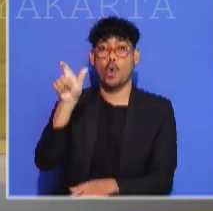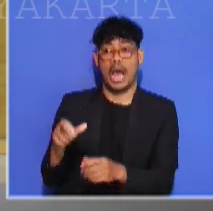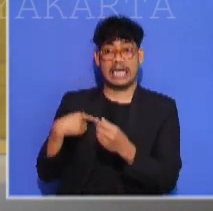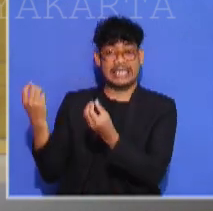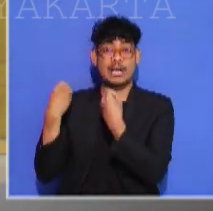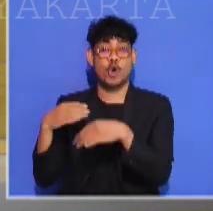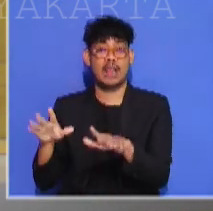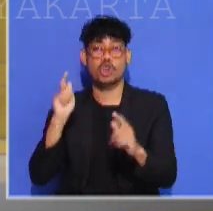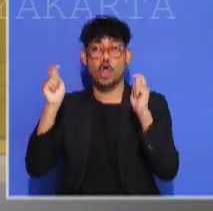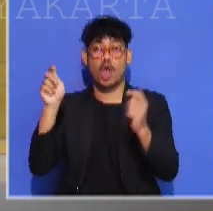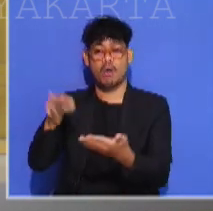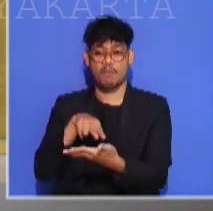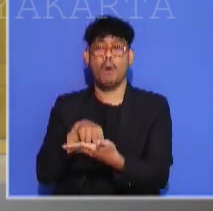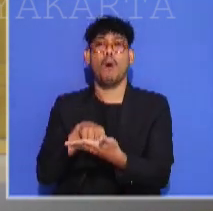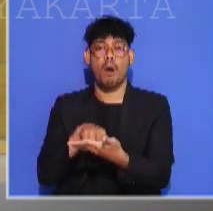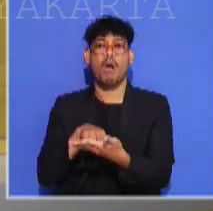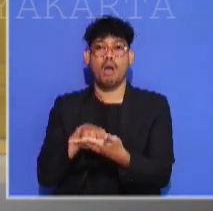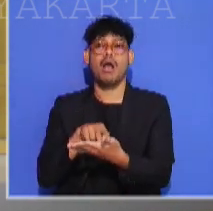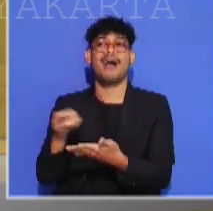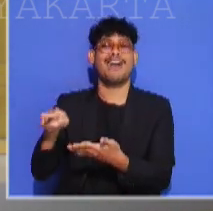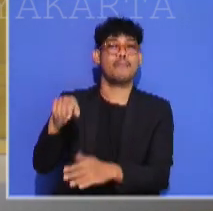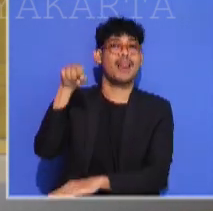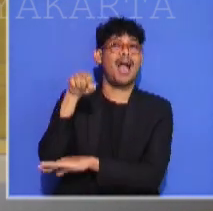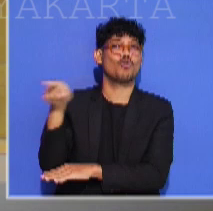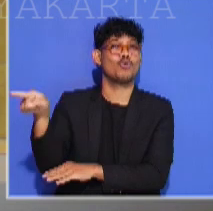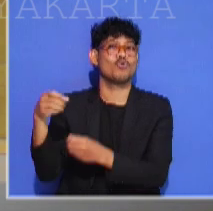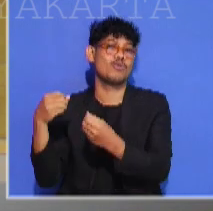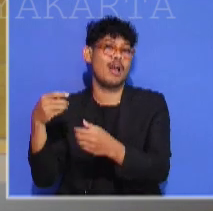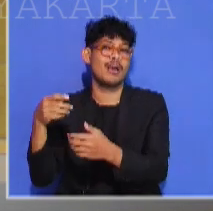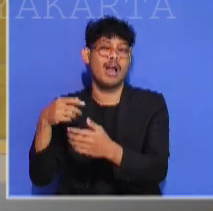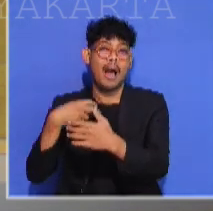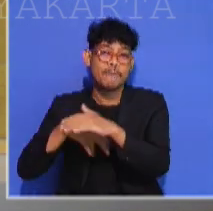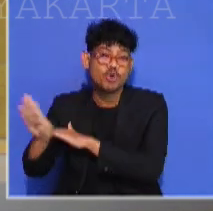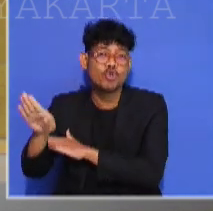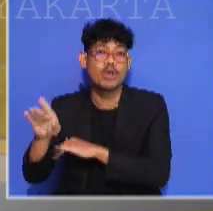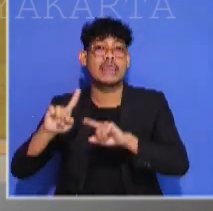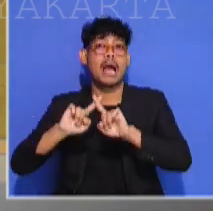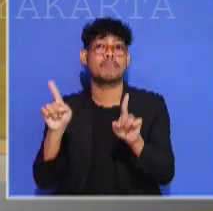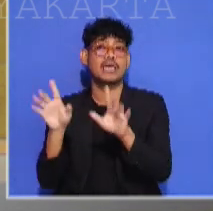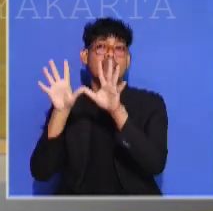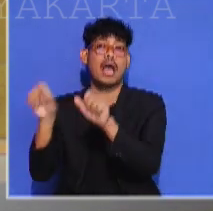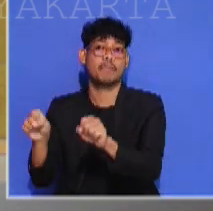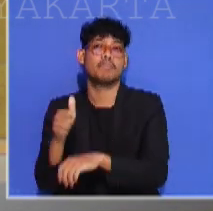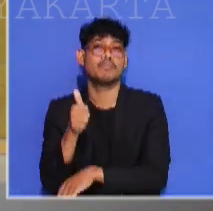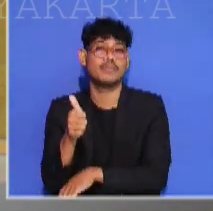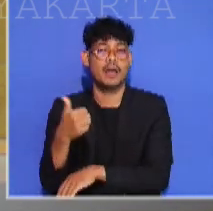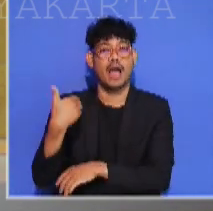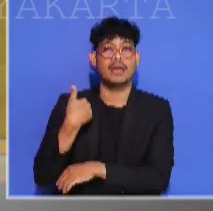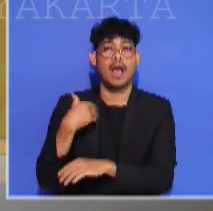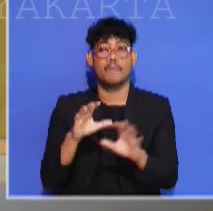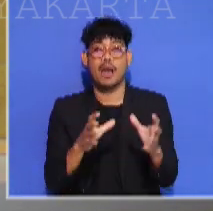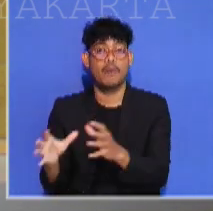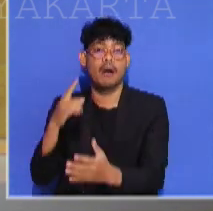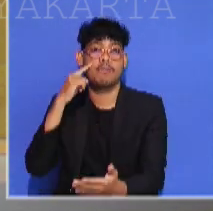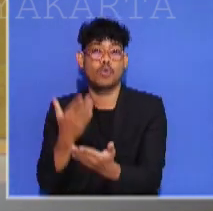pelaku berhasil kabur. Setelah melalui upaya penyelidikan, polisi akhirnya dapat meringkus pelaku berikut barang bukti puluhan lembar uang palsu. Di